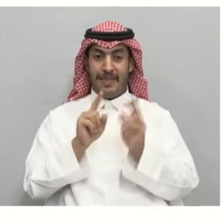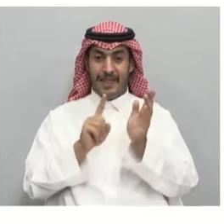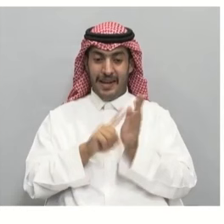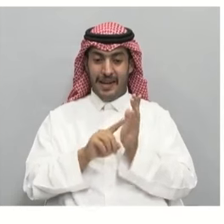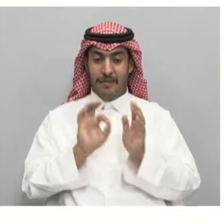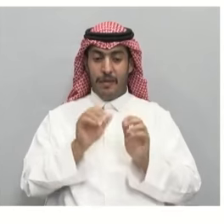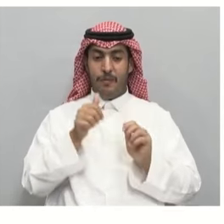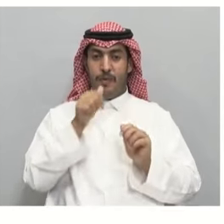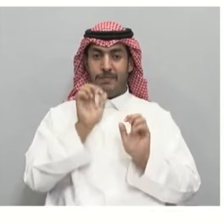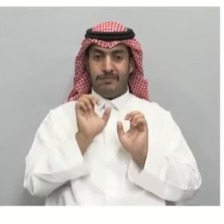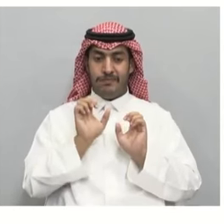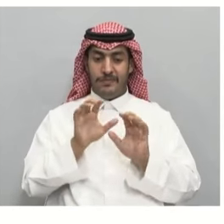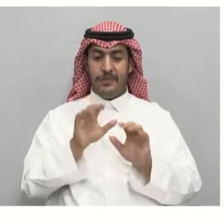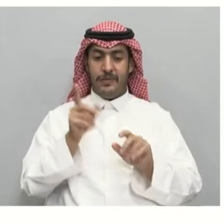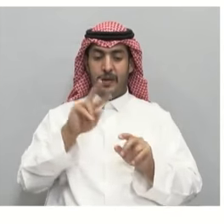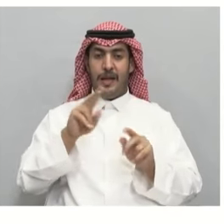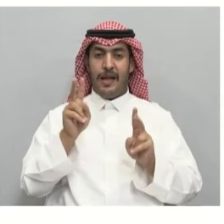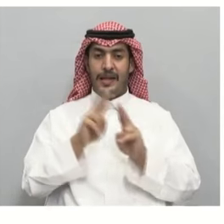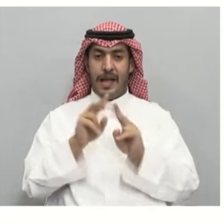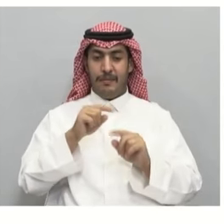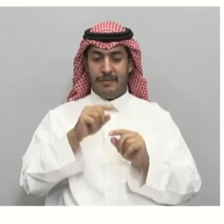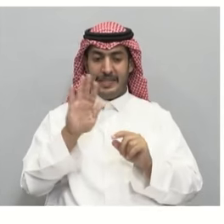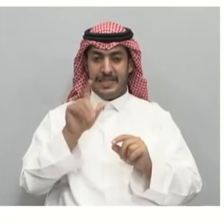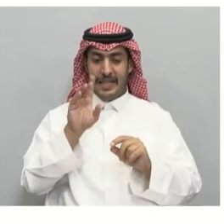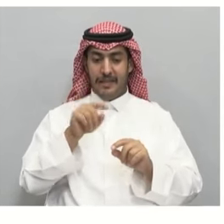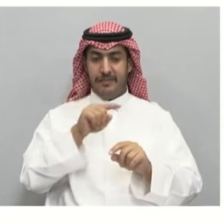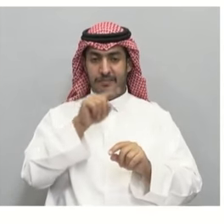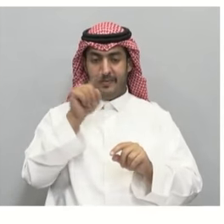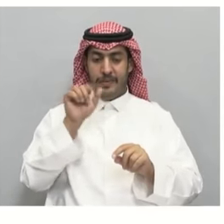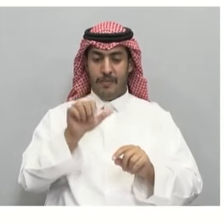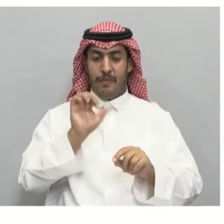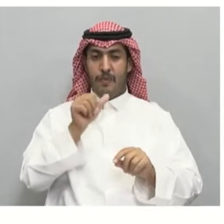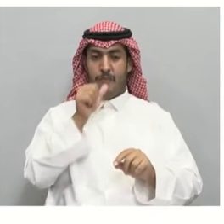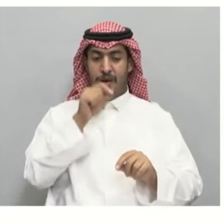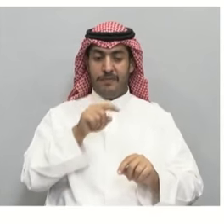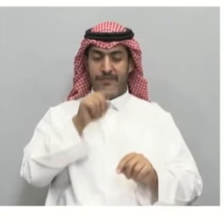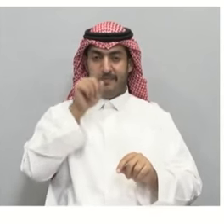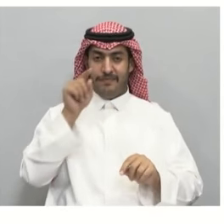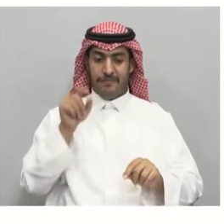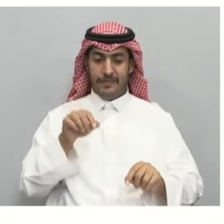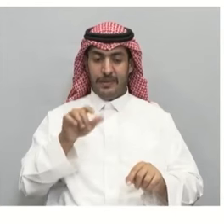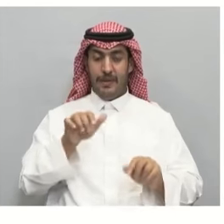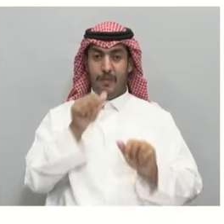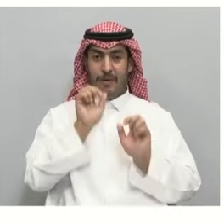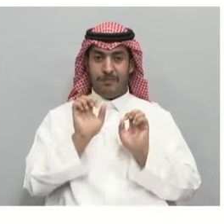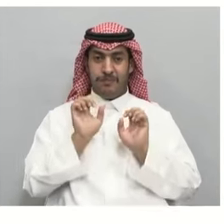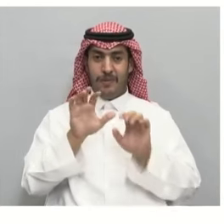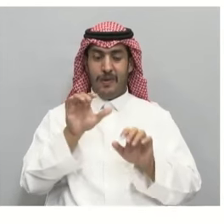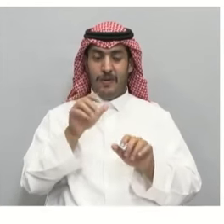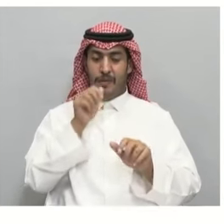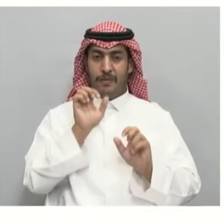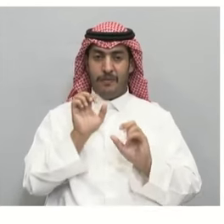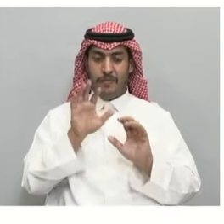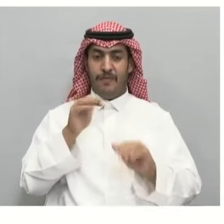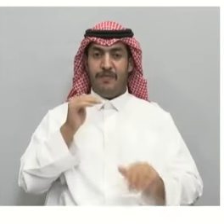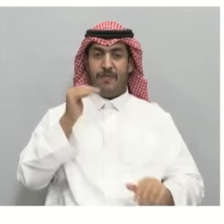مضخه الماء واسلاك التوصيل تمثل الانابيب التي يمشي فيها الماء تعمل المضخه على ضخ الماء